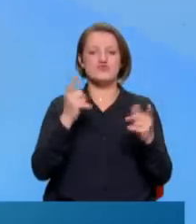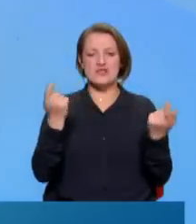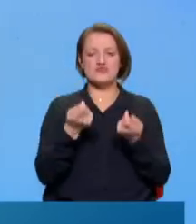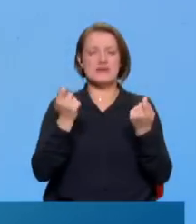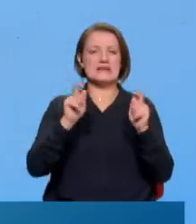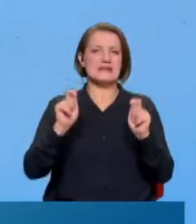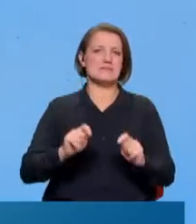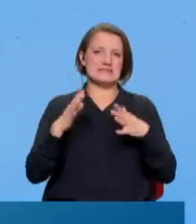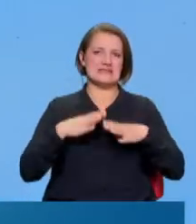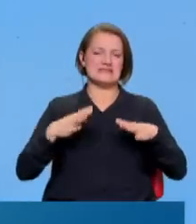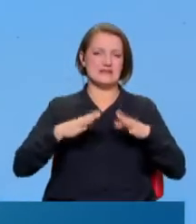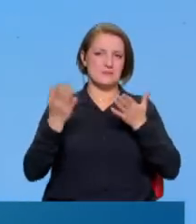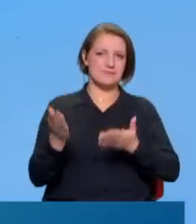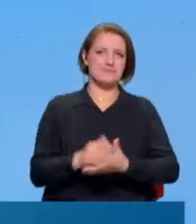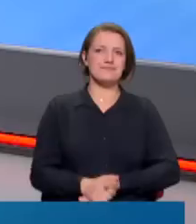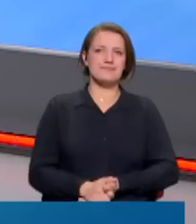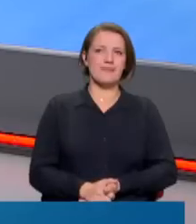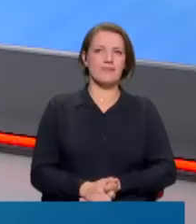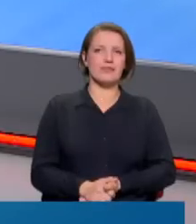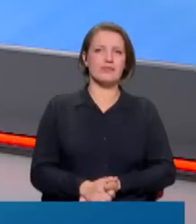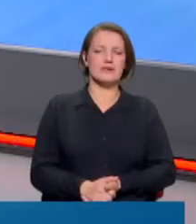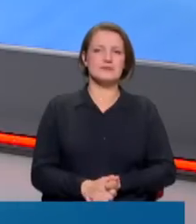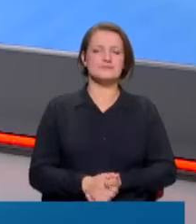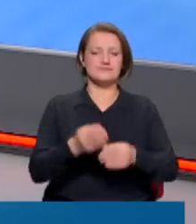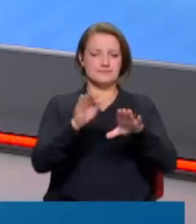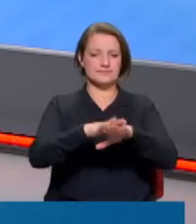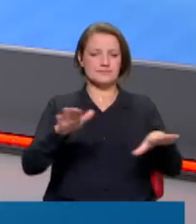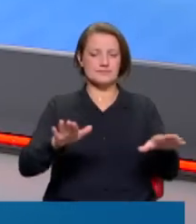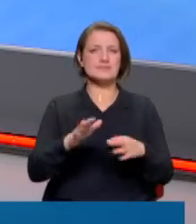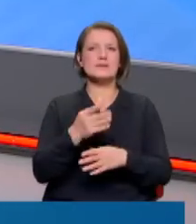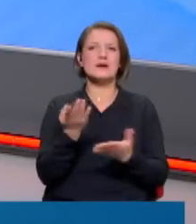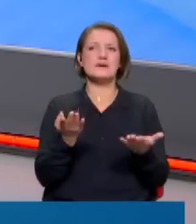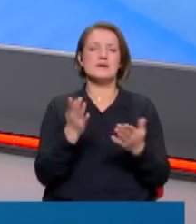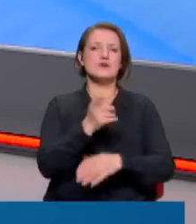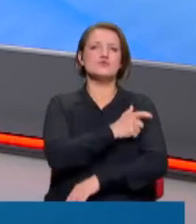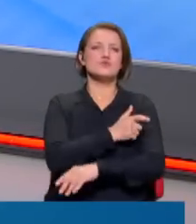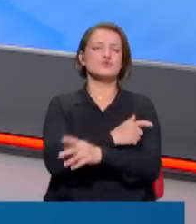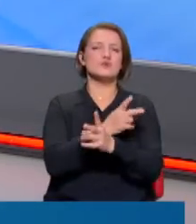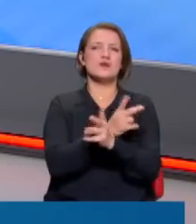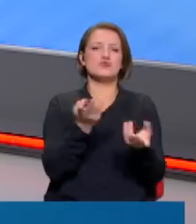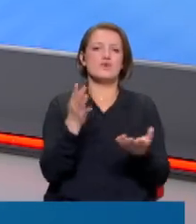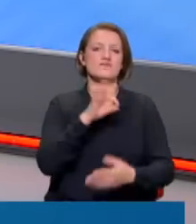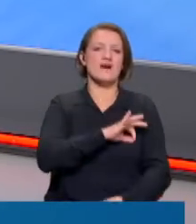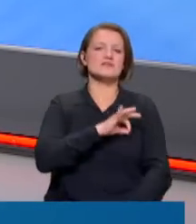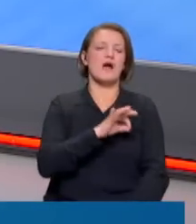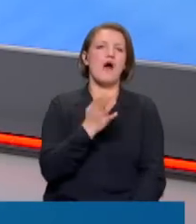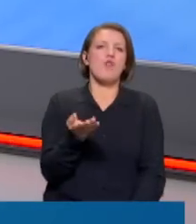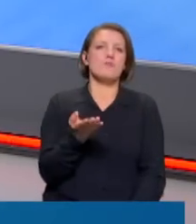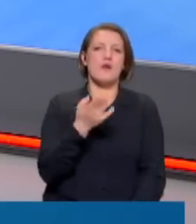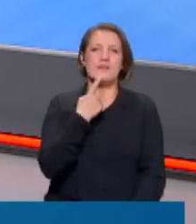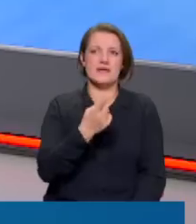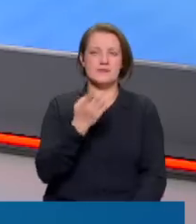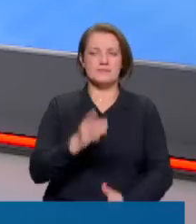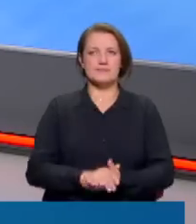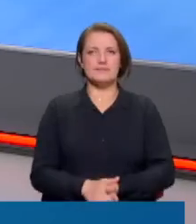yapılmasını istedi çocuklar açıkta kalmasın diye yurt açıyoruz yaranamıyoruz diyene bakın sevgili izleyenler